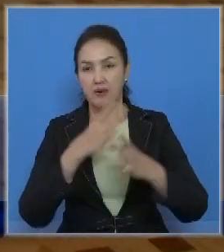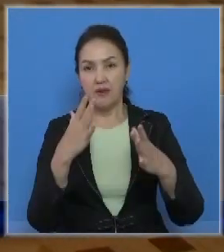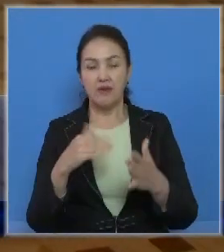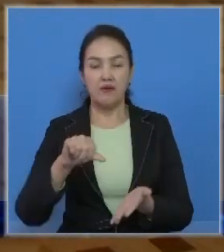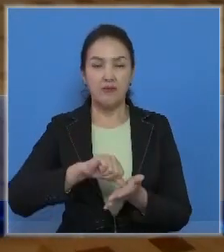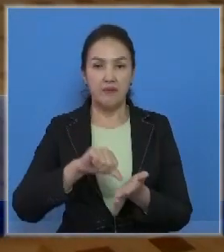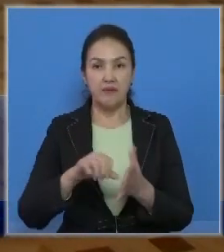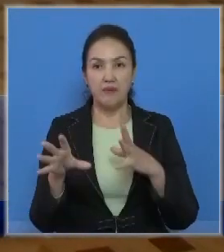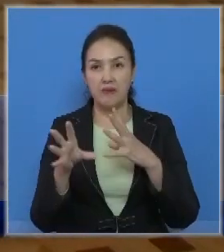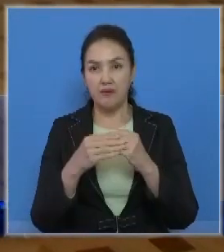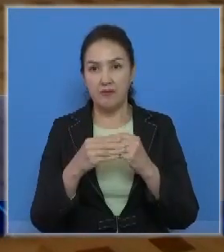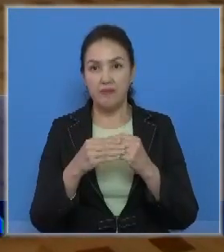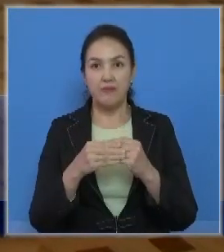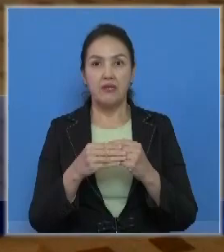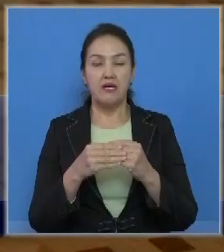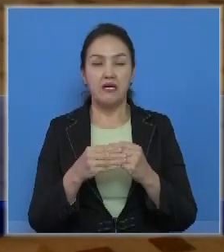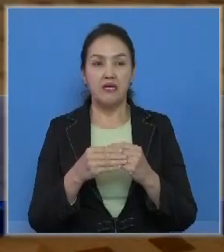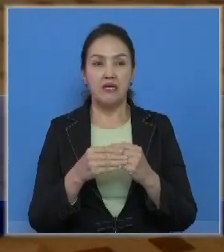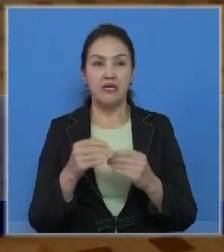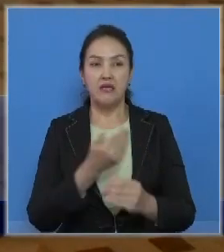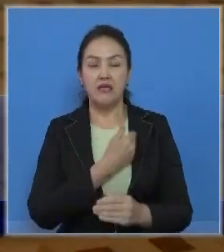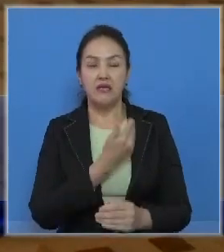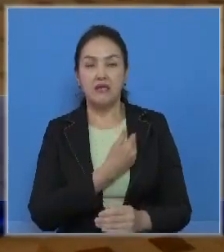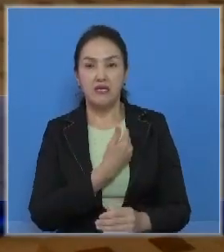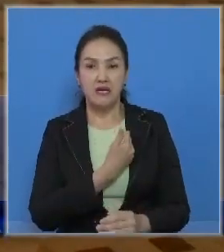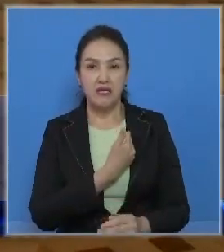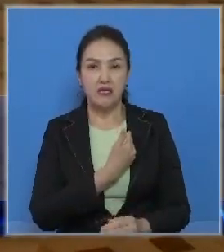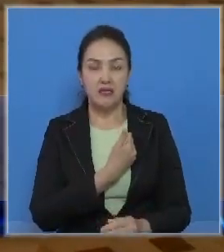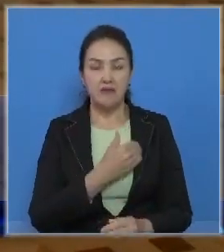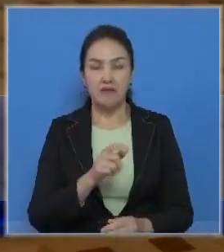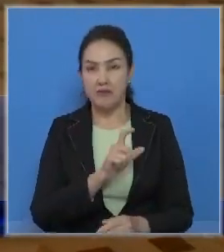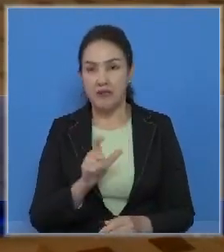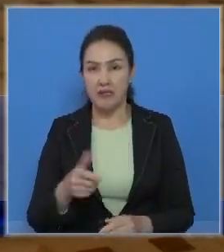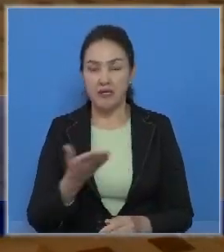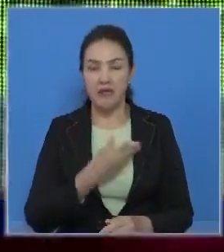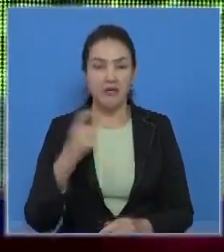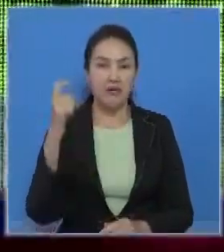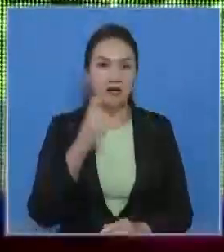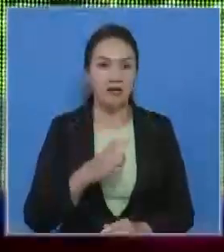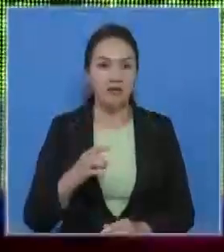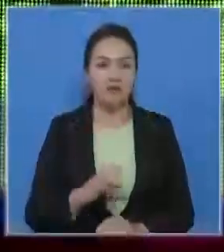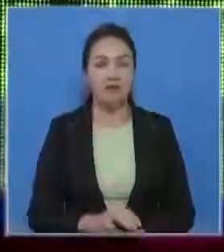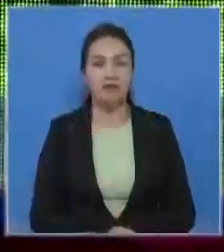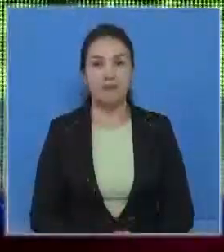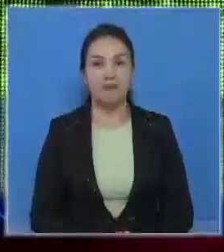выступает совместно с изъявившим желанием среди населения нашего хроматовского района